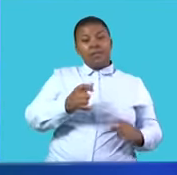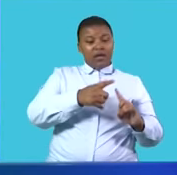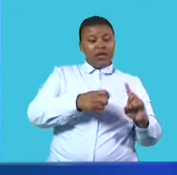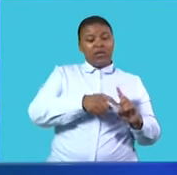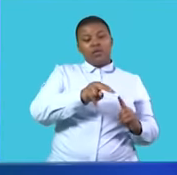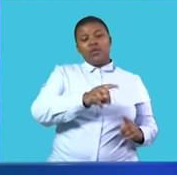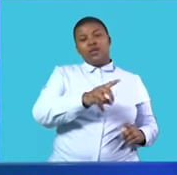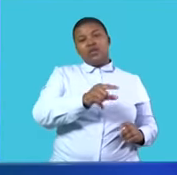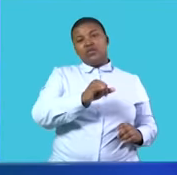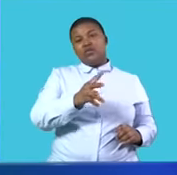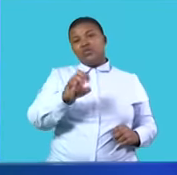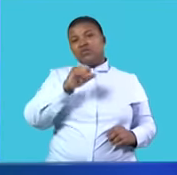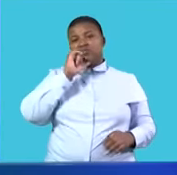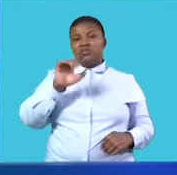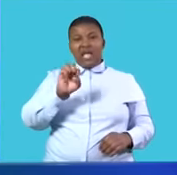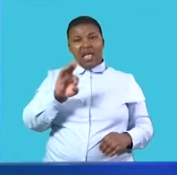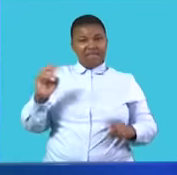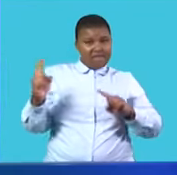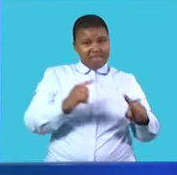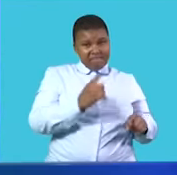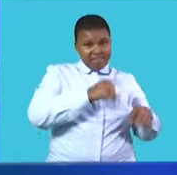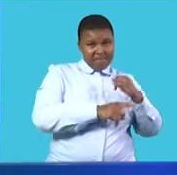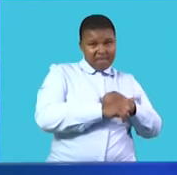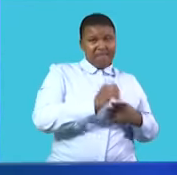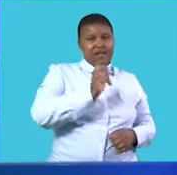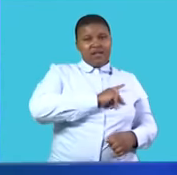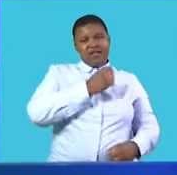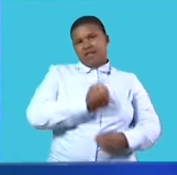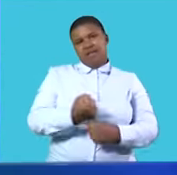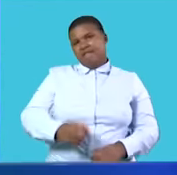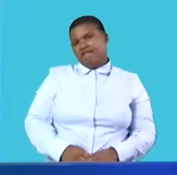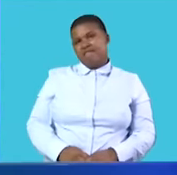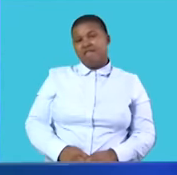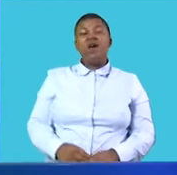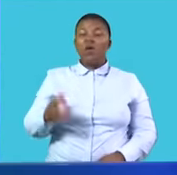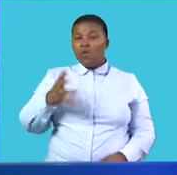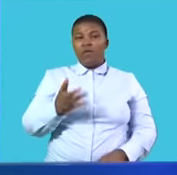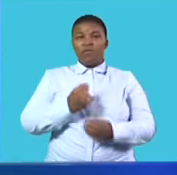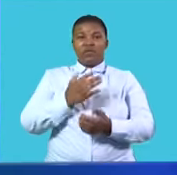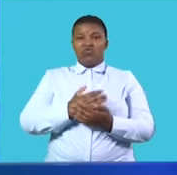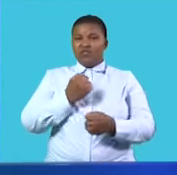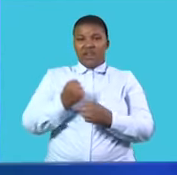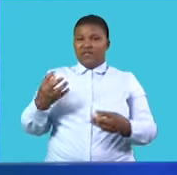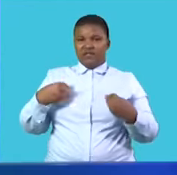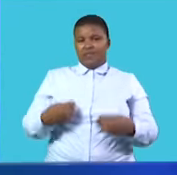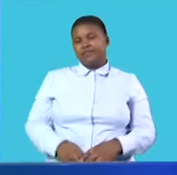i-EFF ayizukubamba indibano yayo KwaZulu Natal, ngelixa naye uMalema emile kwelokuba akazukurhorhiswa nguMchunu.